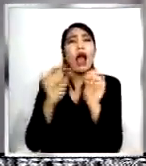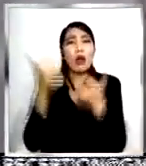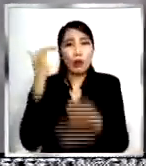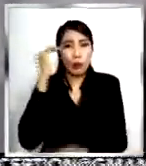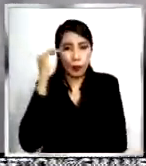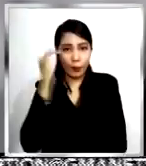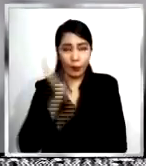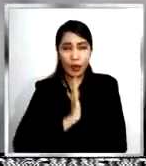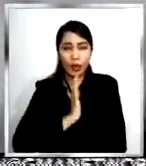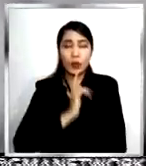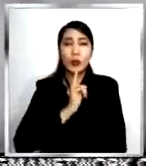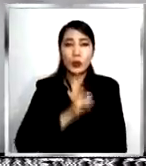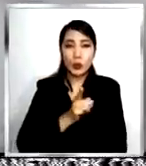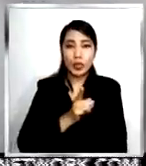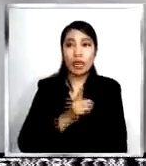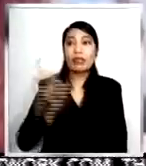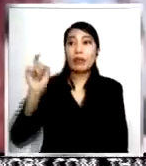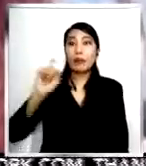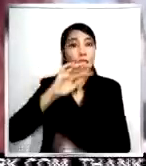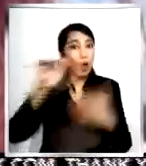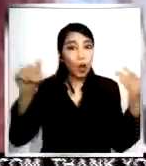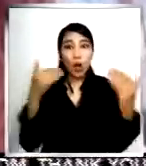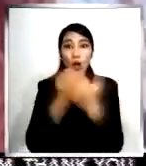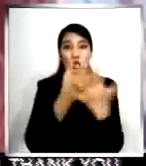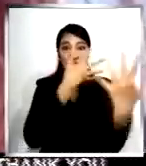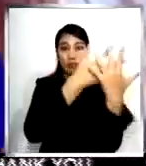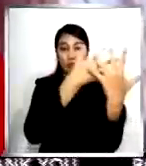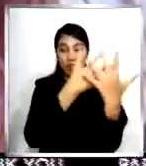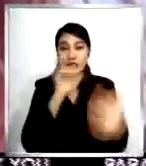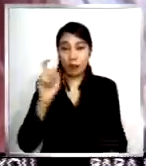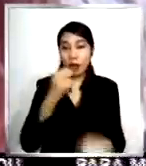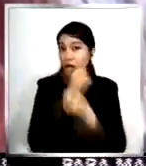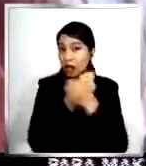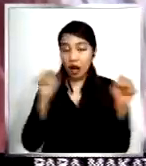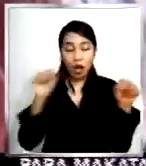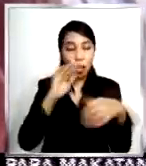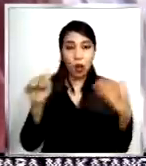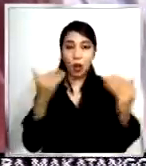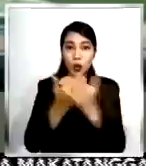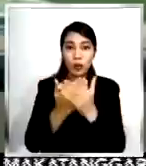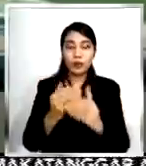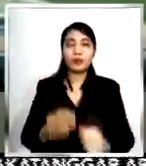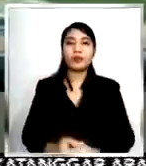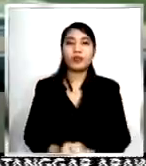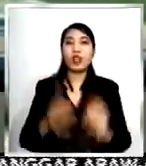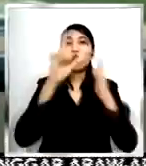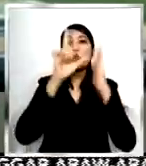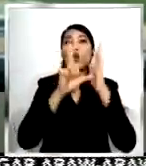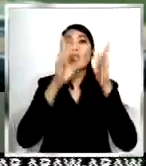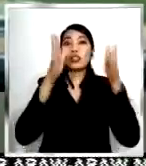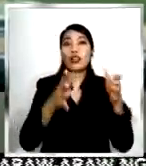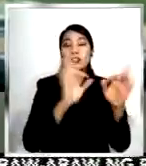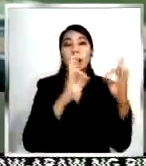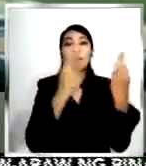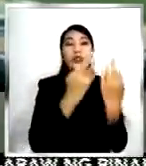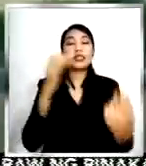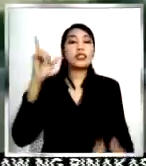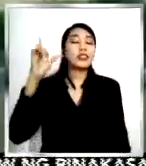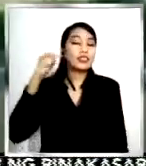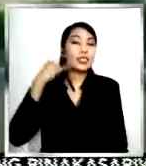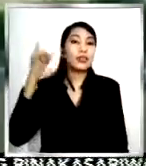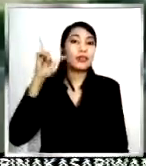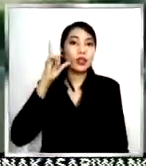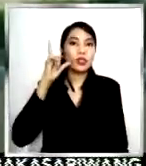taong nakakulong, palayain. Sabi ng abogado ng mga Laude, walang basehan para mabigyan ng GCTA si